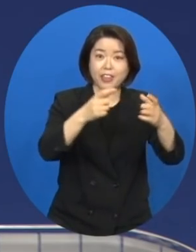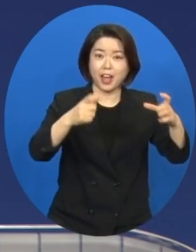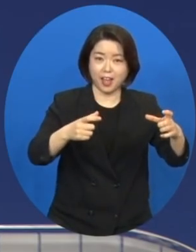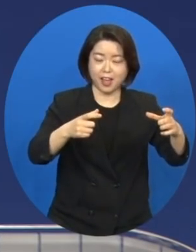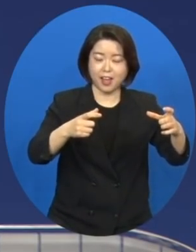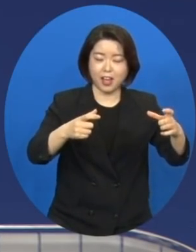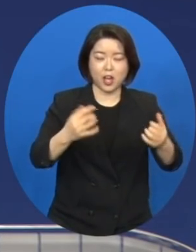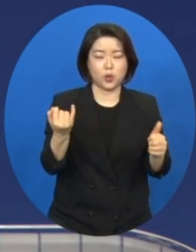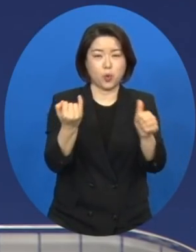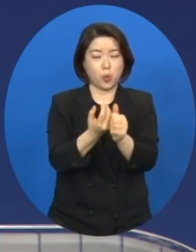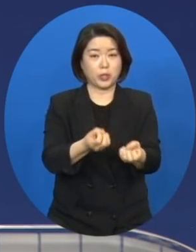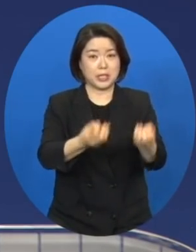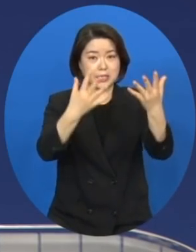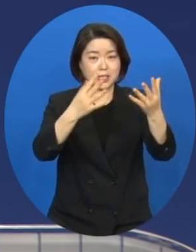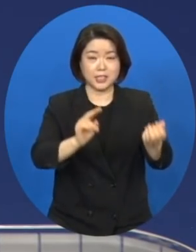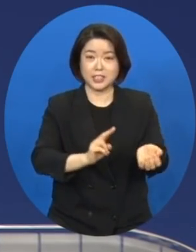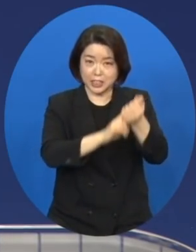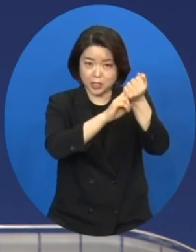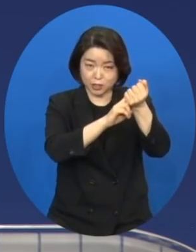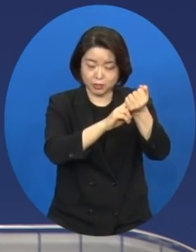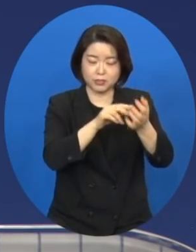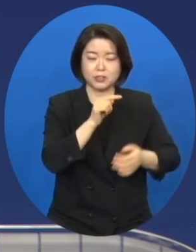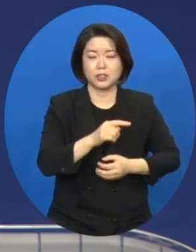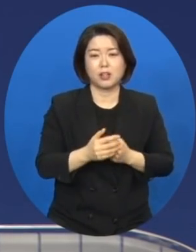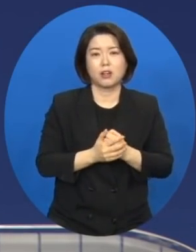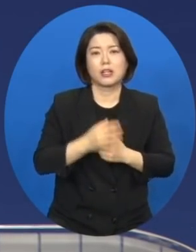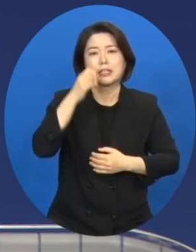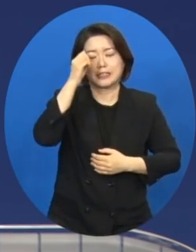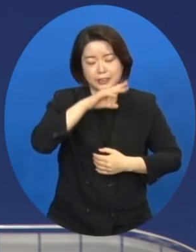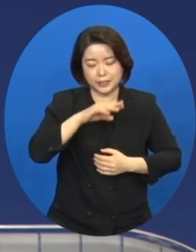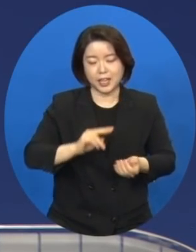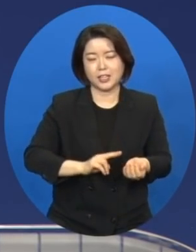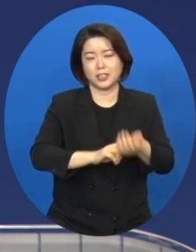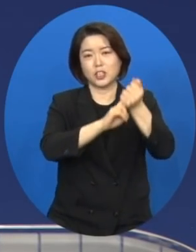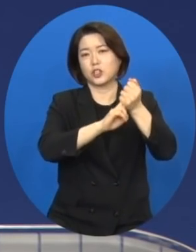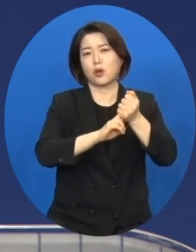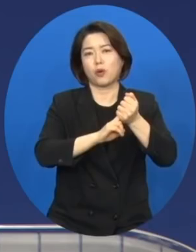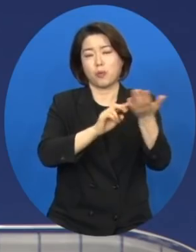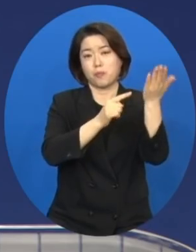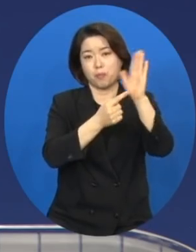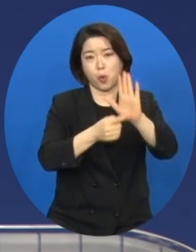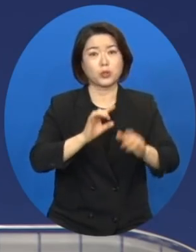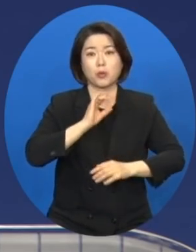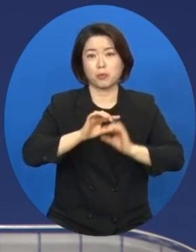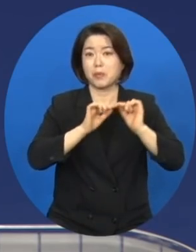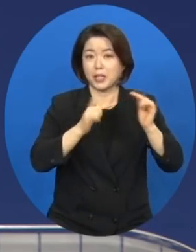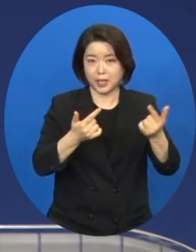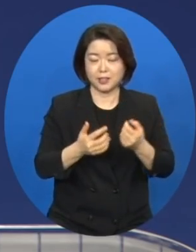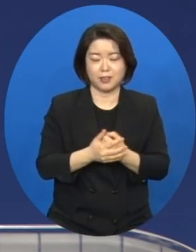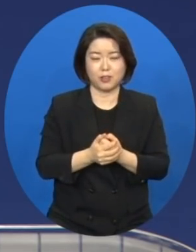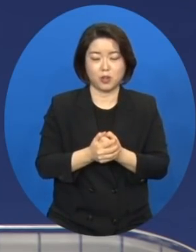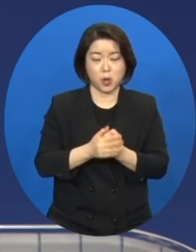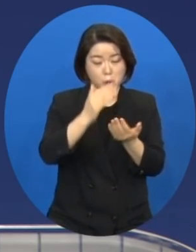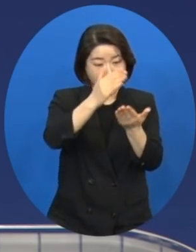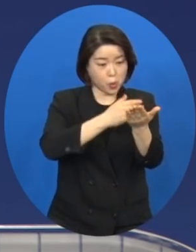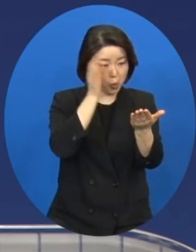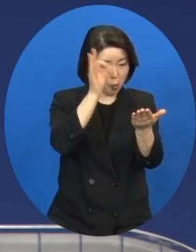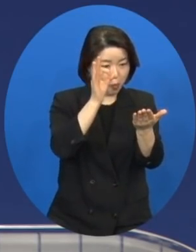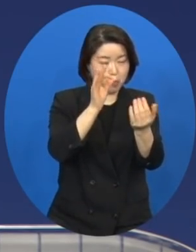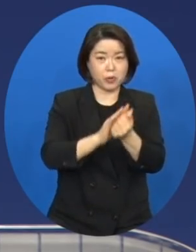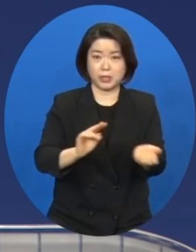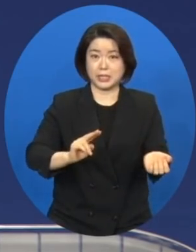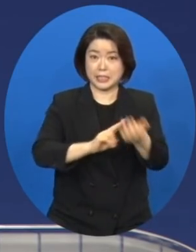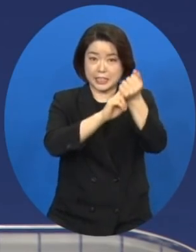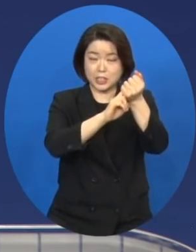이 기적은 단지 기적이 일어났다라는 것을 보여주는 것이 아닙니다. 그래서 오늘 본문을 자세히 보시면 기적이라고 하지